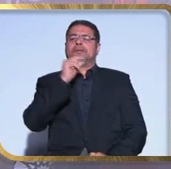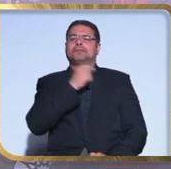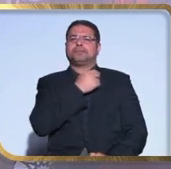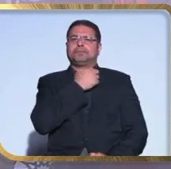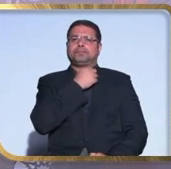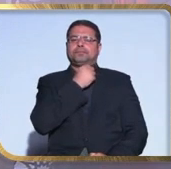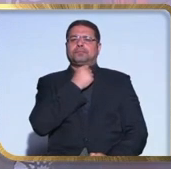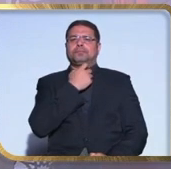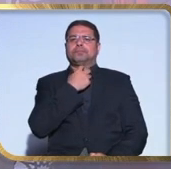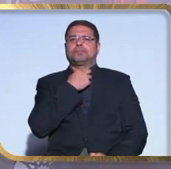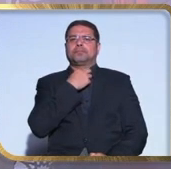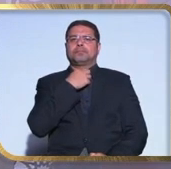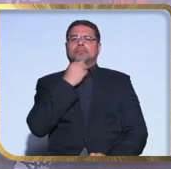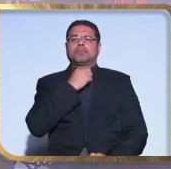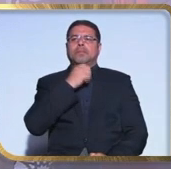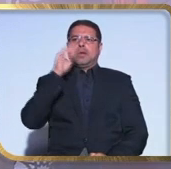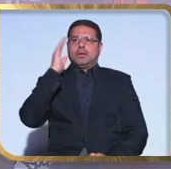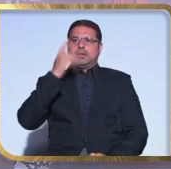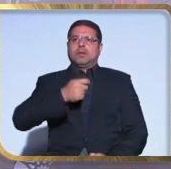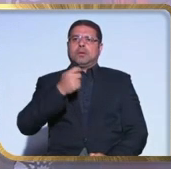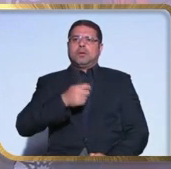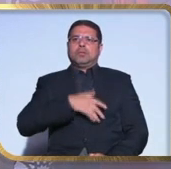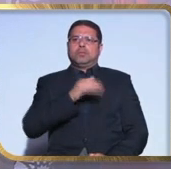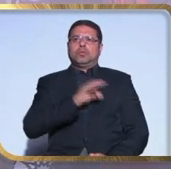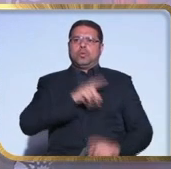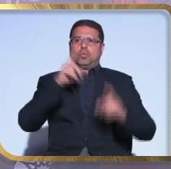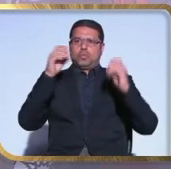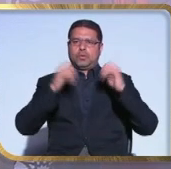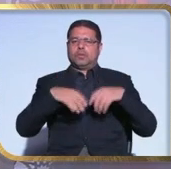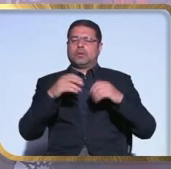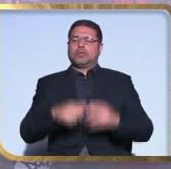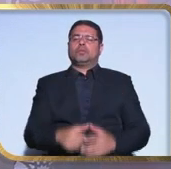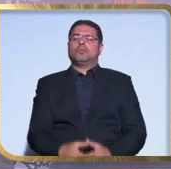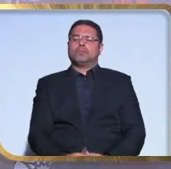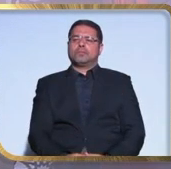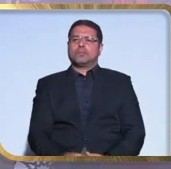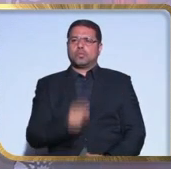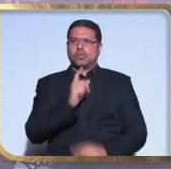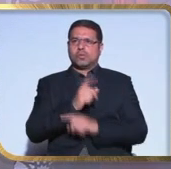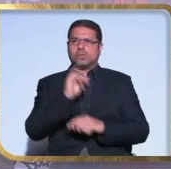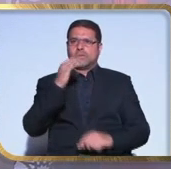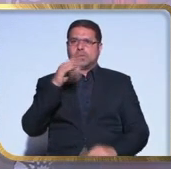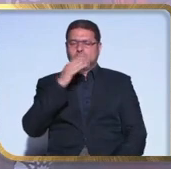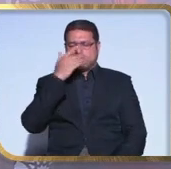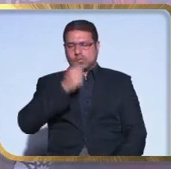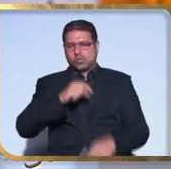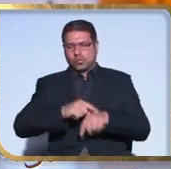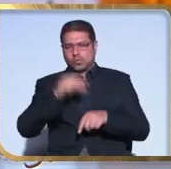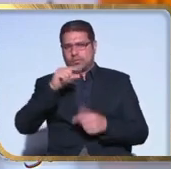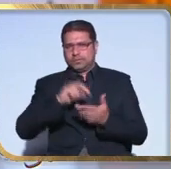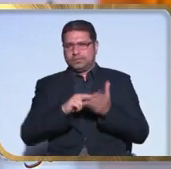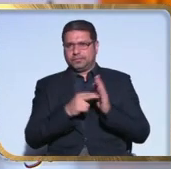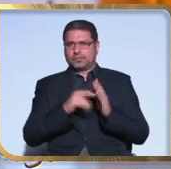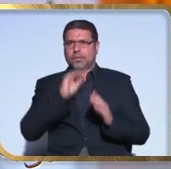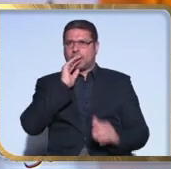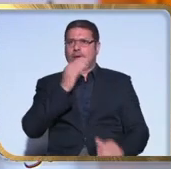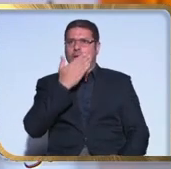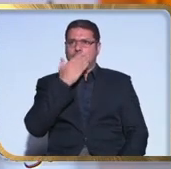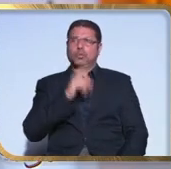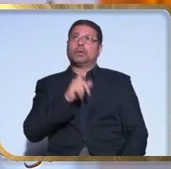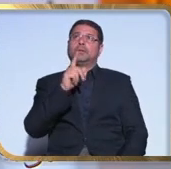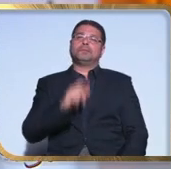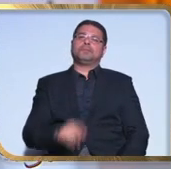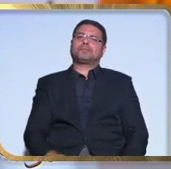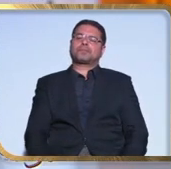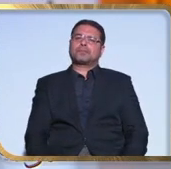محمد السلام عليكم عليكم السلام ورحمه الله تعالى وبركاته ست ام محمد ازي حضرتك يا دكتوره الحمد لله يا فندم الحمد